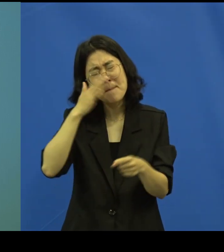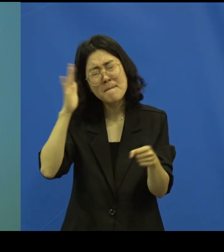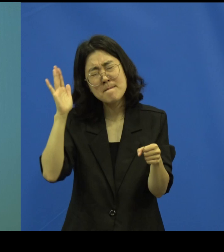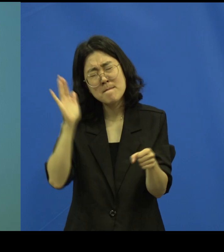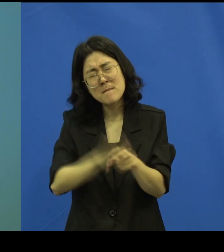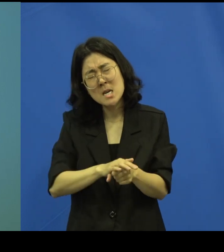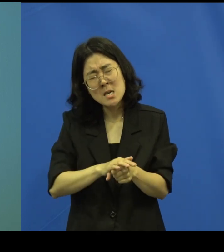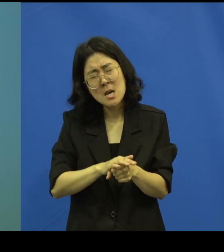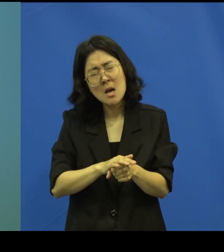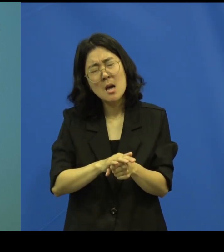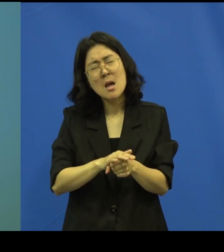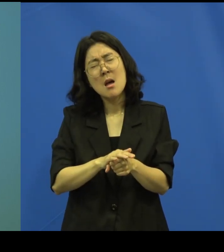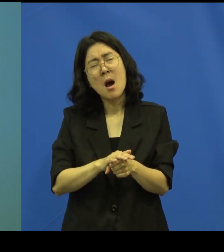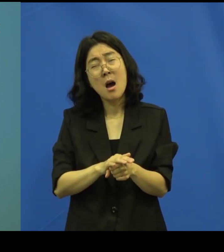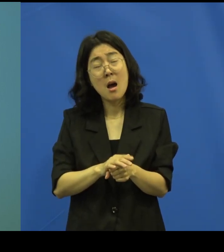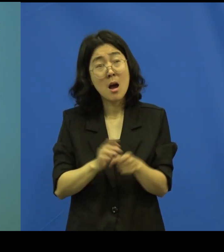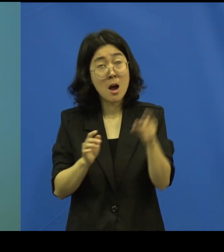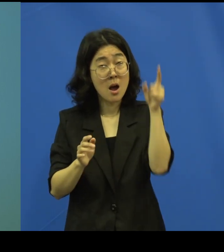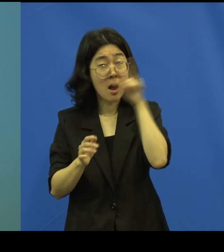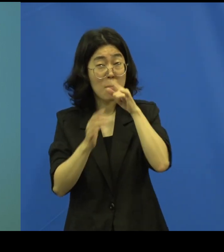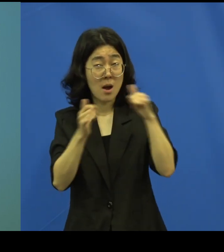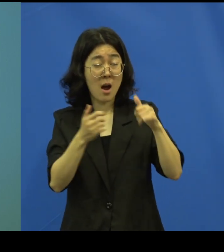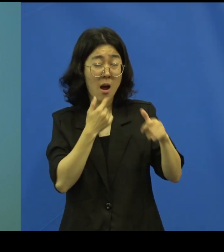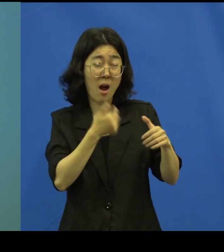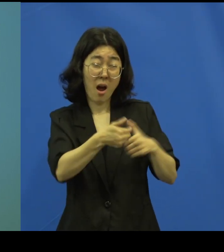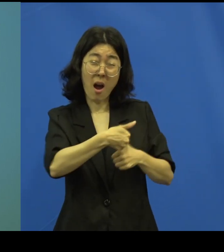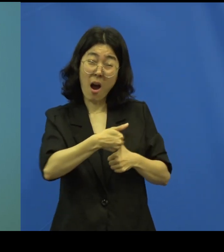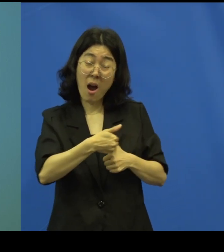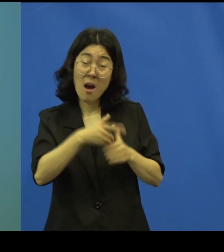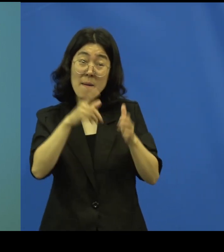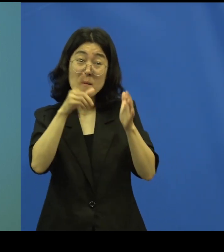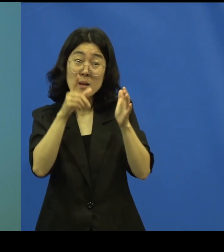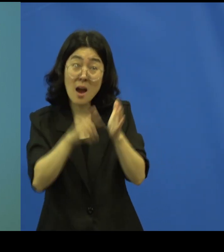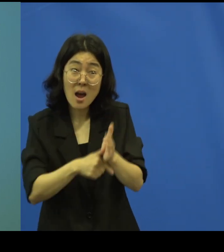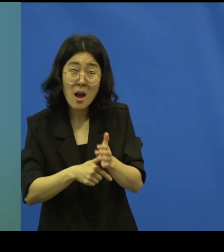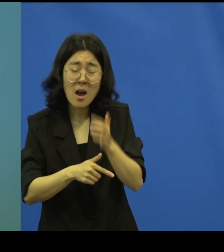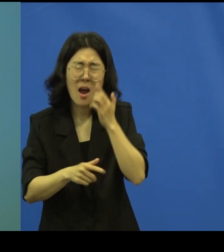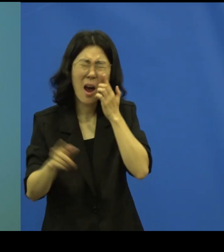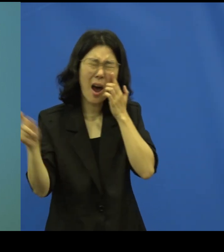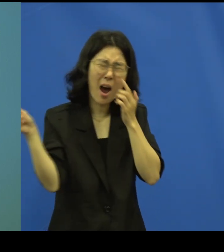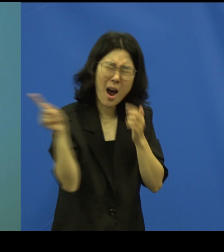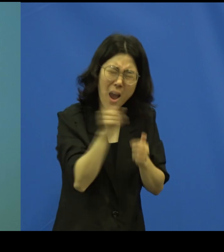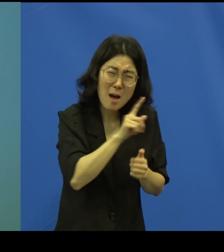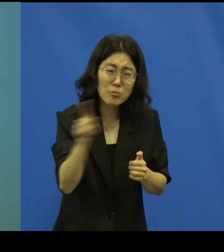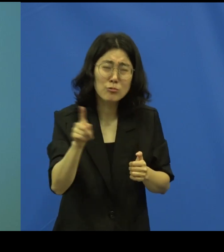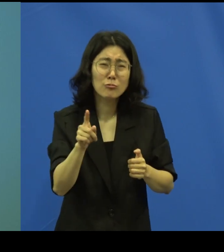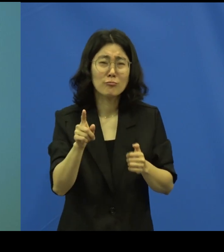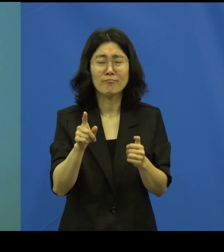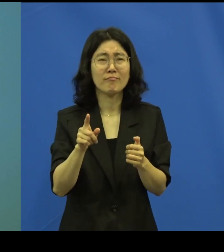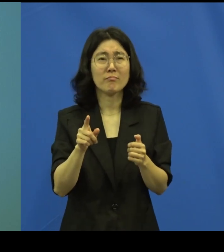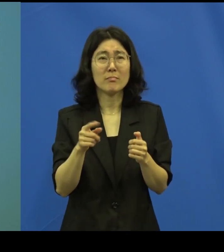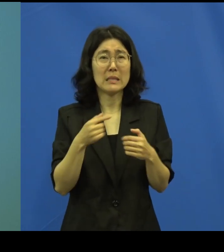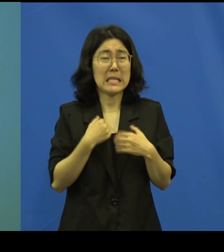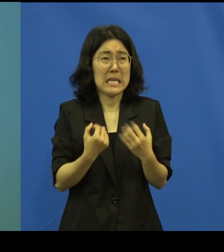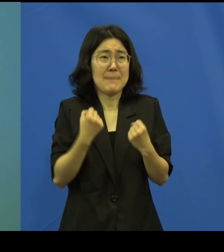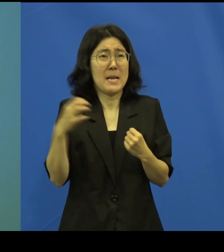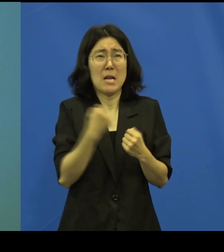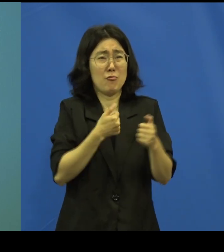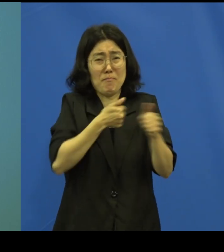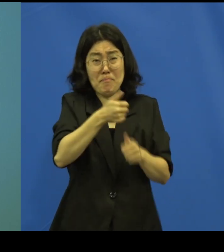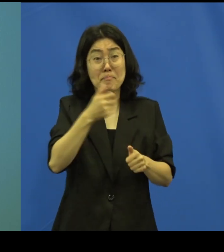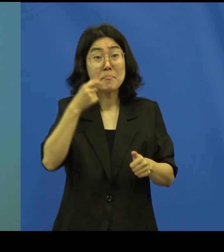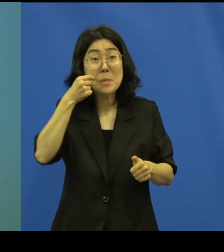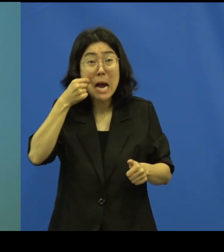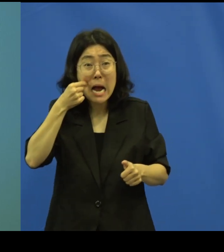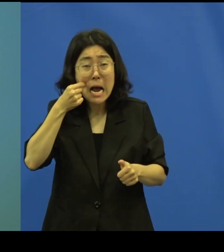당하고 또 악한 자들에 의해서 피해를 입고 있는 그 시대 속에 어떤 것도 싸울 수 없는,